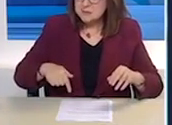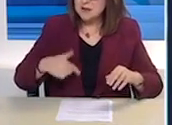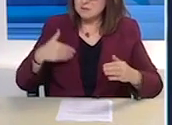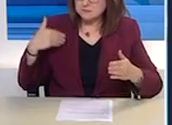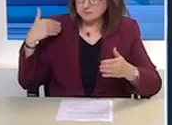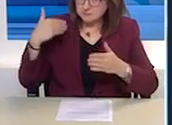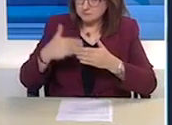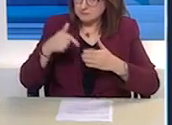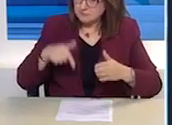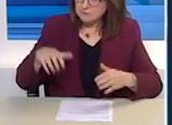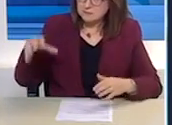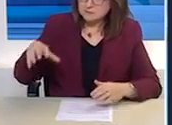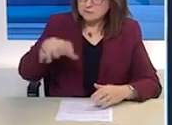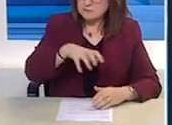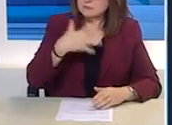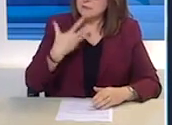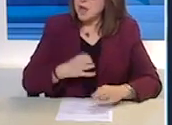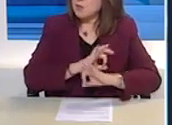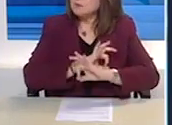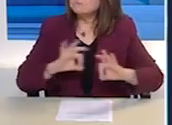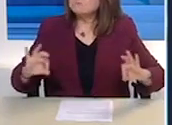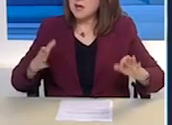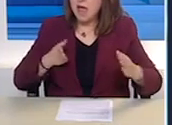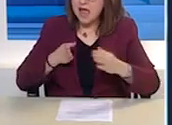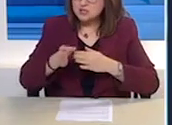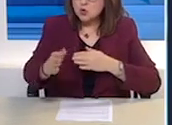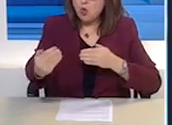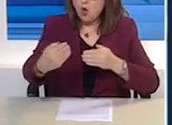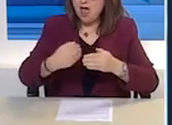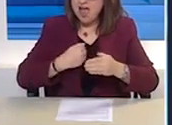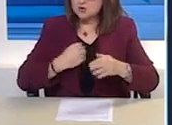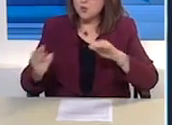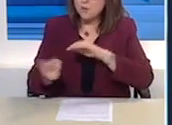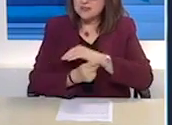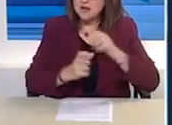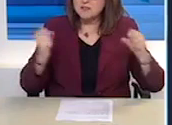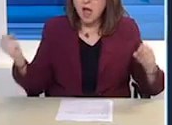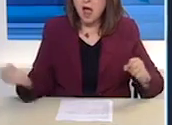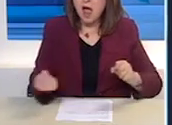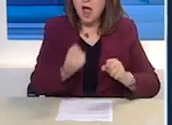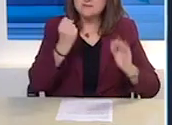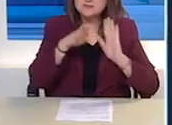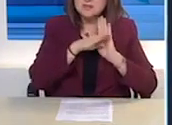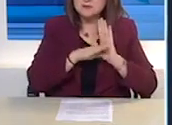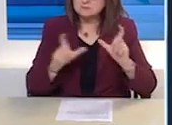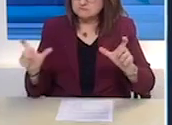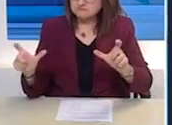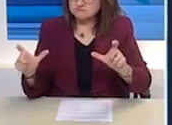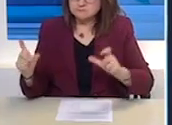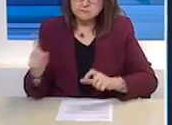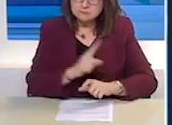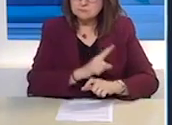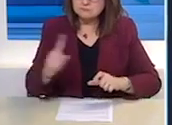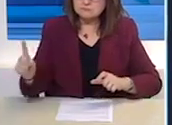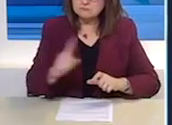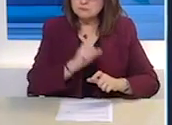και σε αυτό του φυλακίου έχουμε μια πλήρως ελεγχόμενη είσοδο ή έξοδο με αυστηρούς κανόνες, ενώ έχουμε μηδενικά επιβεβαιωμένα